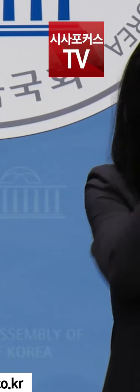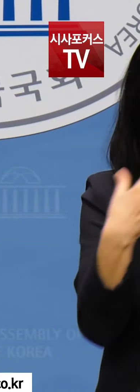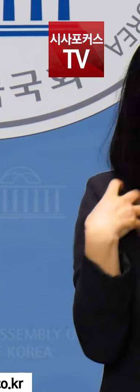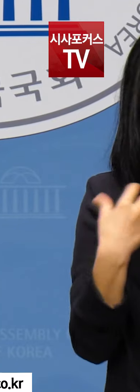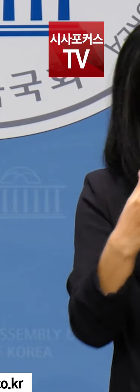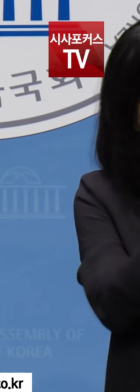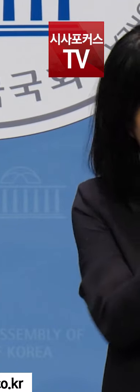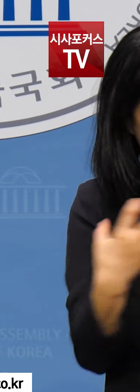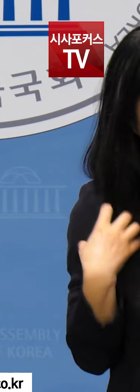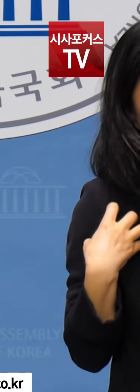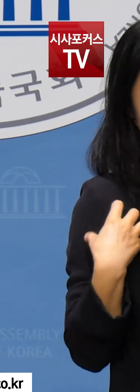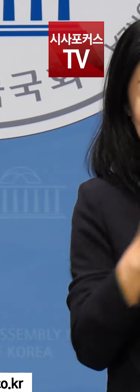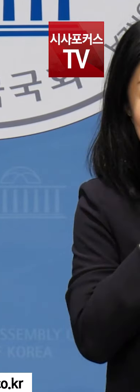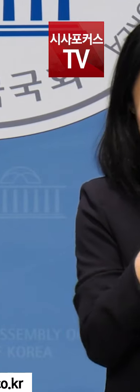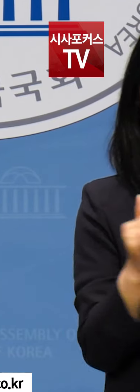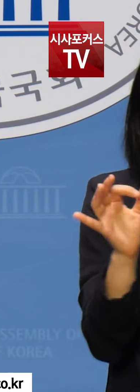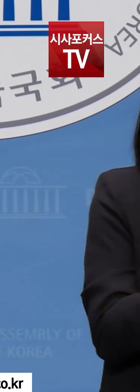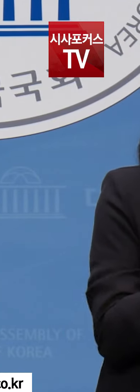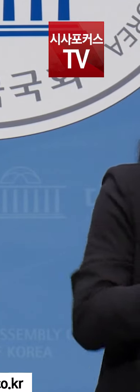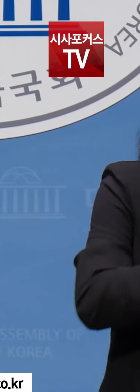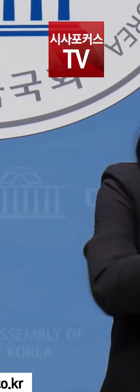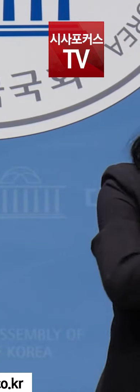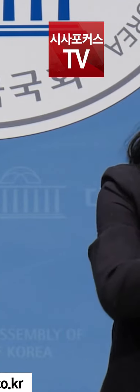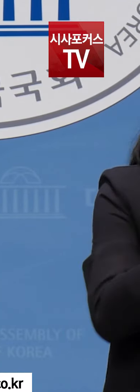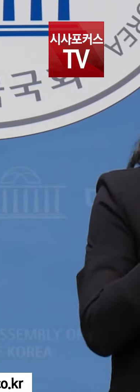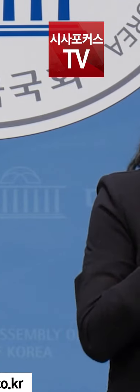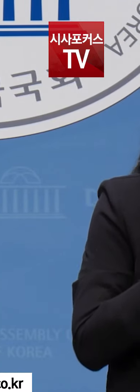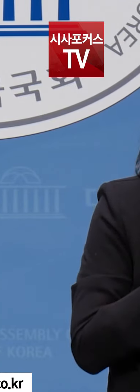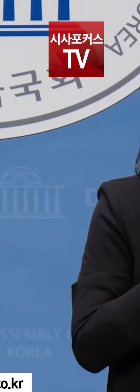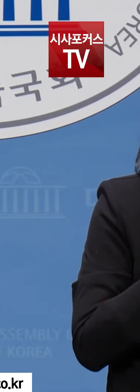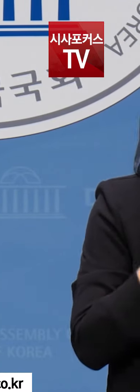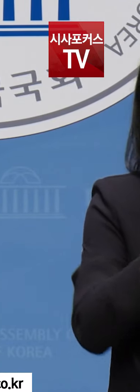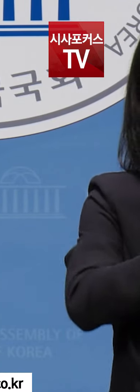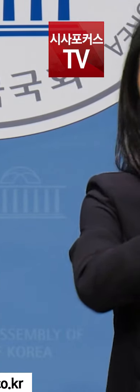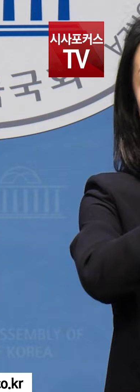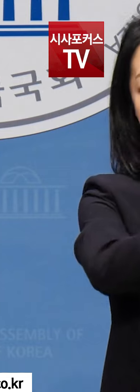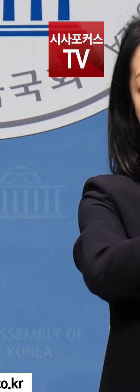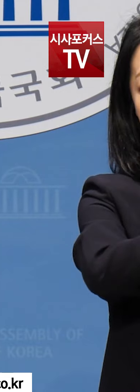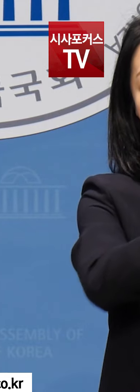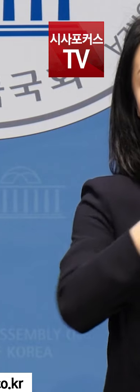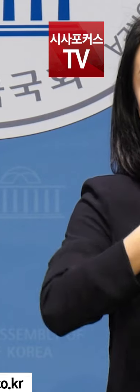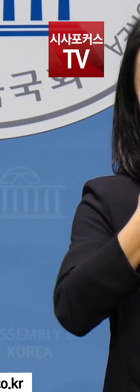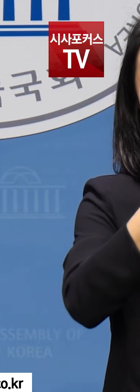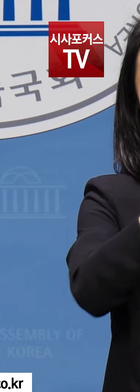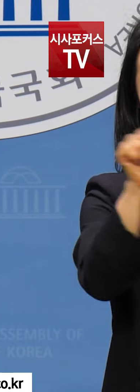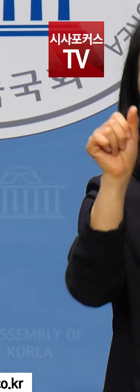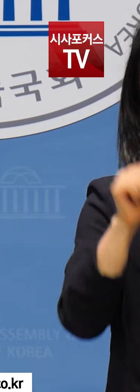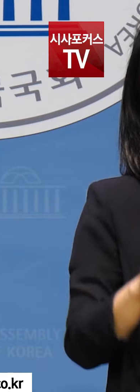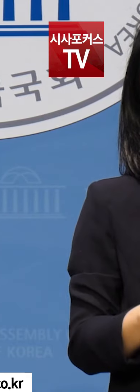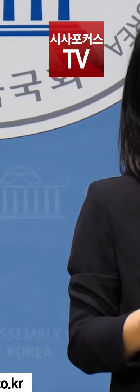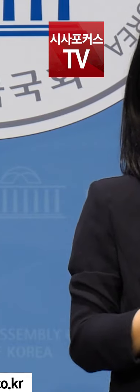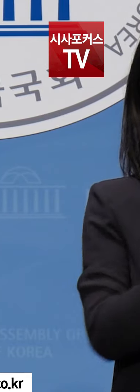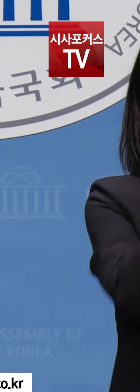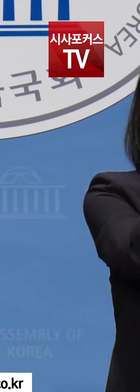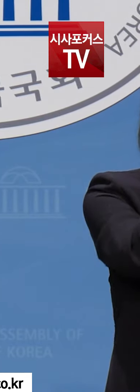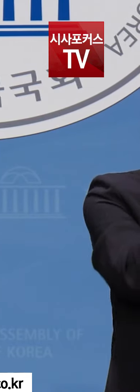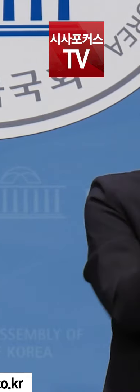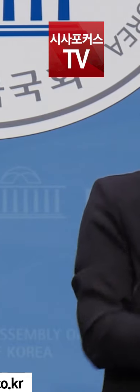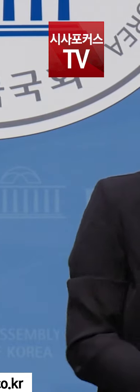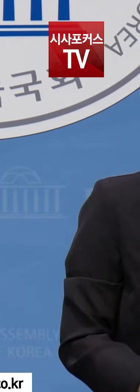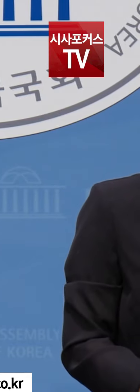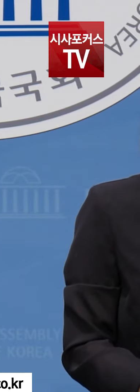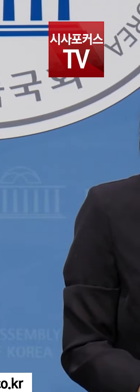대통령의 대선 공약이었습니다. 윤 대통령이 공약을 셀프 파기한 게 한두 번은